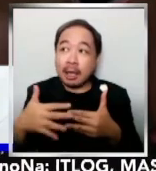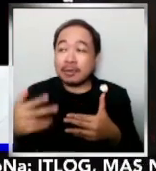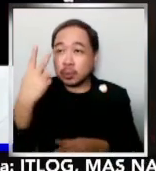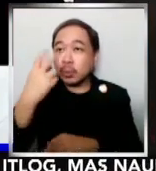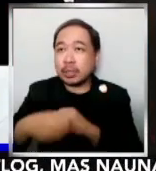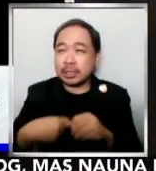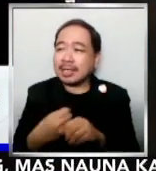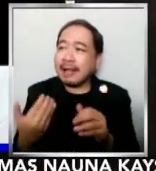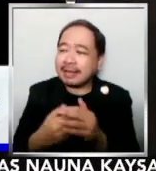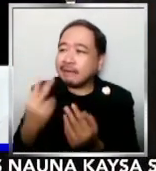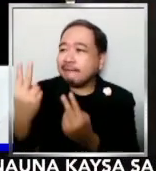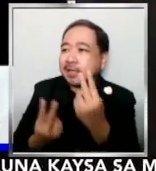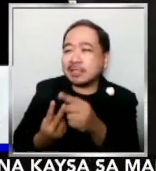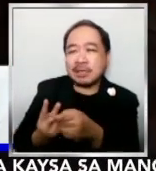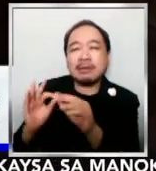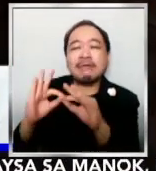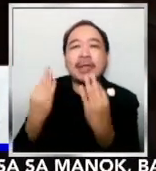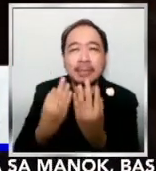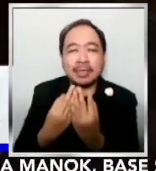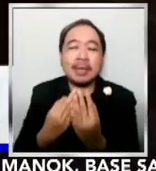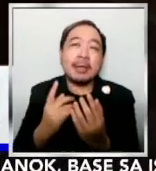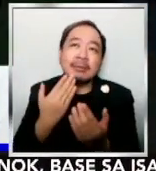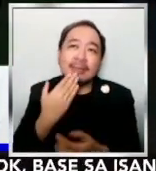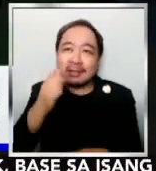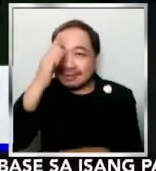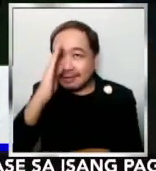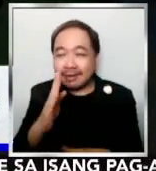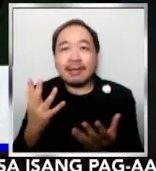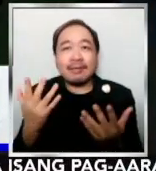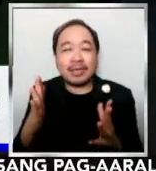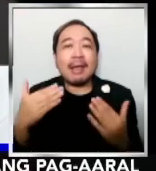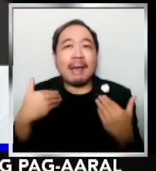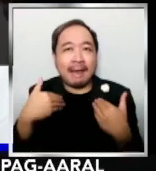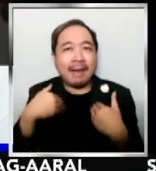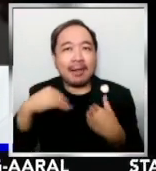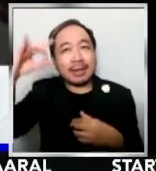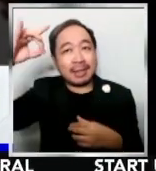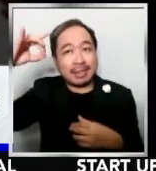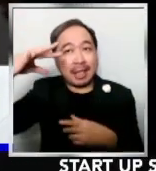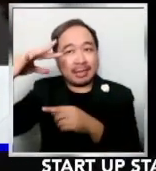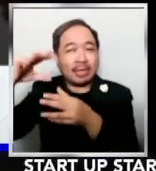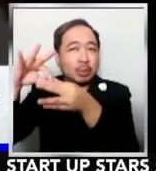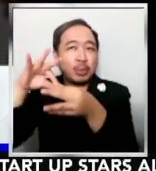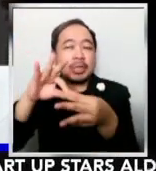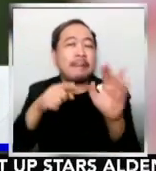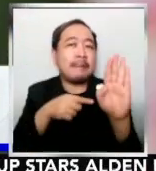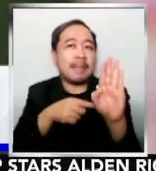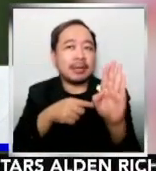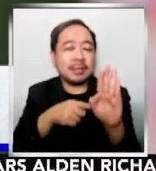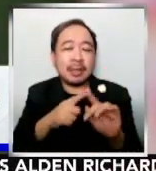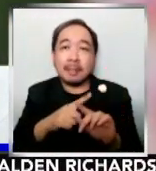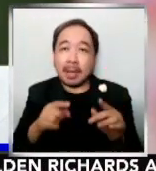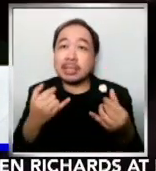Eugenio. Awa ng Diyos, may maliit na silang bumbilyang pinapaandar ng solar battery. Pero ang di nagbago, ang pagpupursigi pa